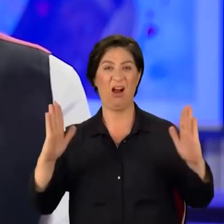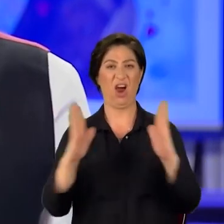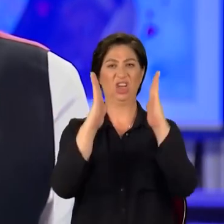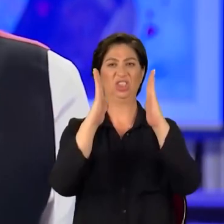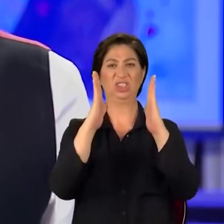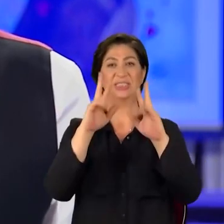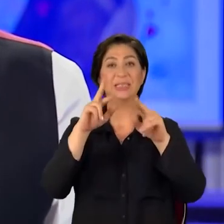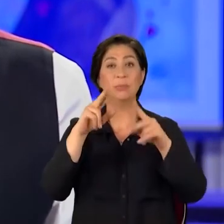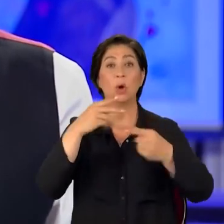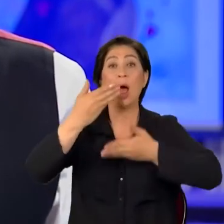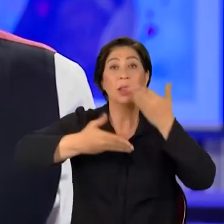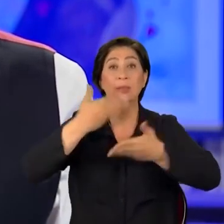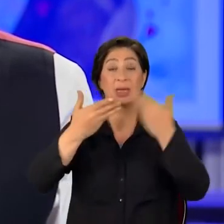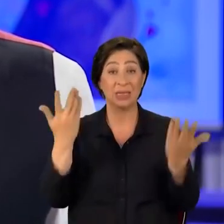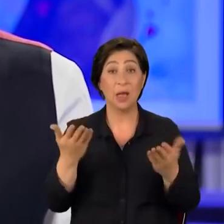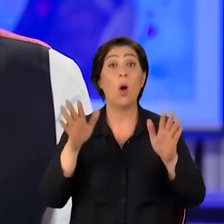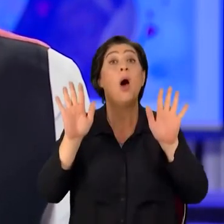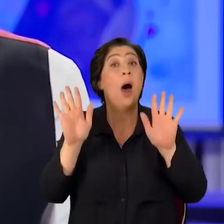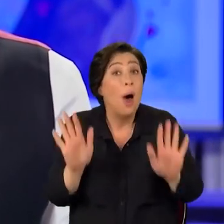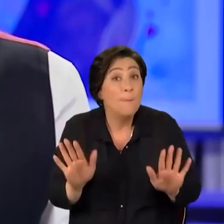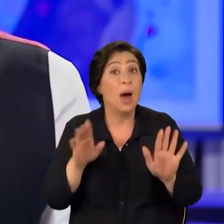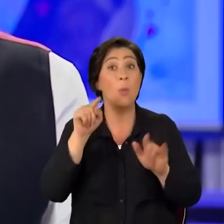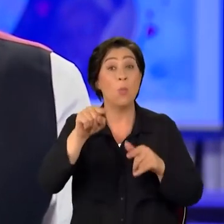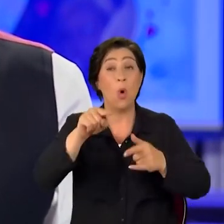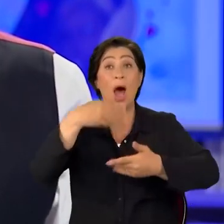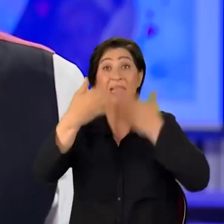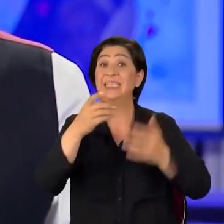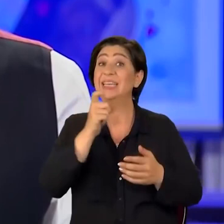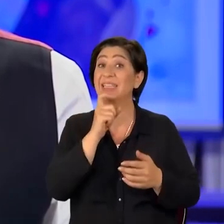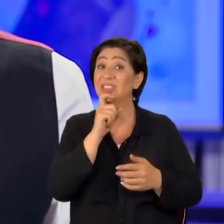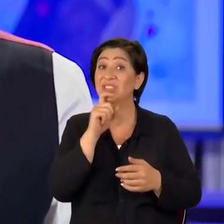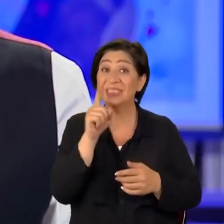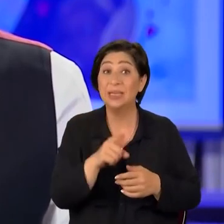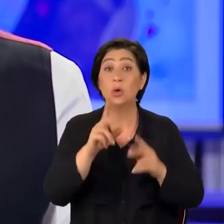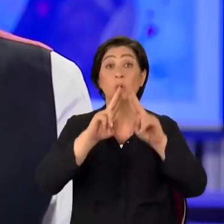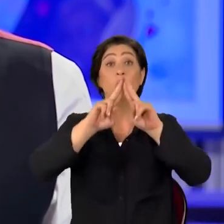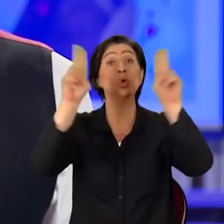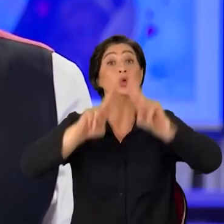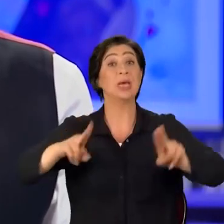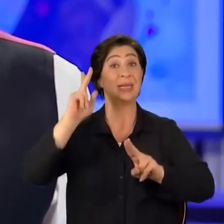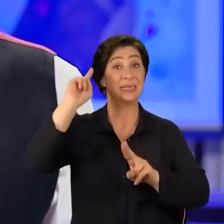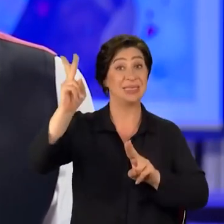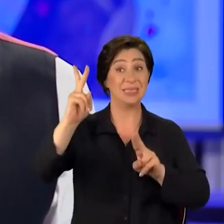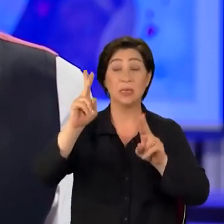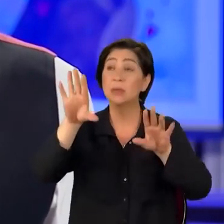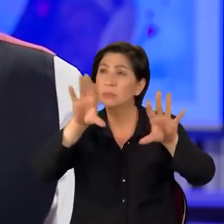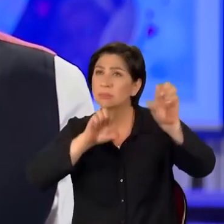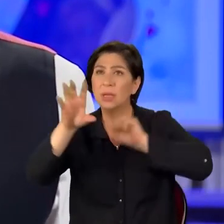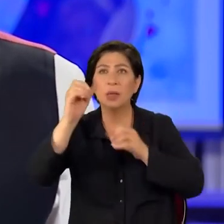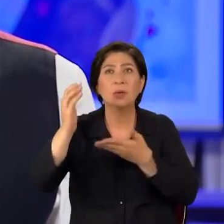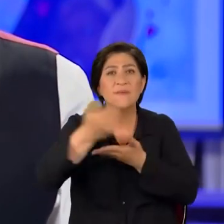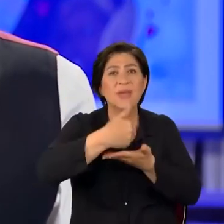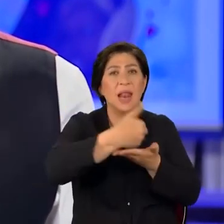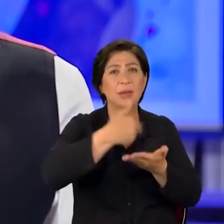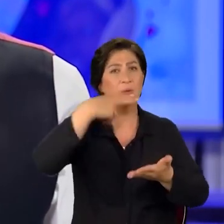şekilde kurgulamaktadır. Oysa bu iddianın yanlışlığını uluslararası literatürden elde edebileceğimiz verilerden